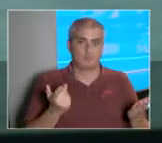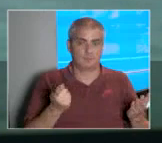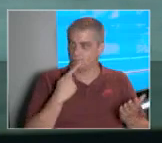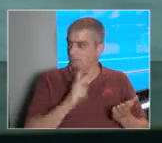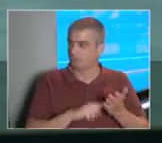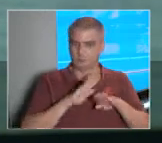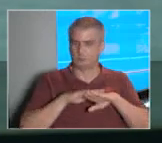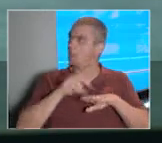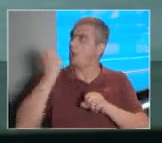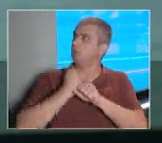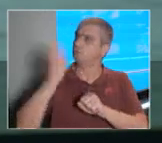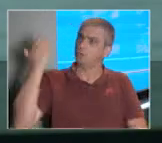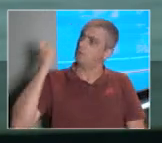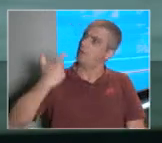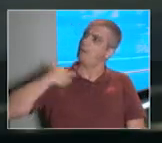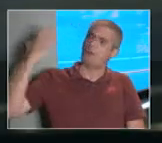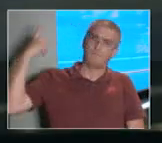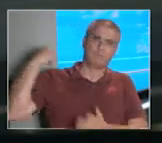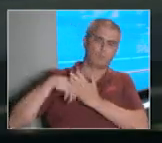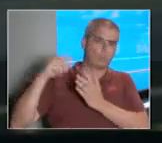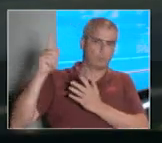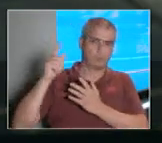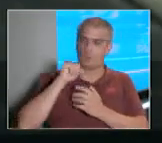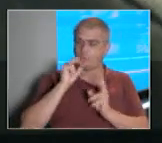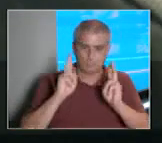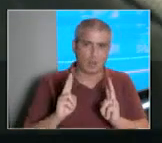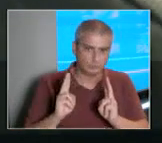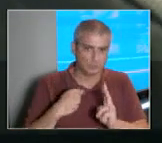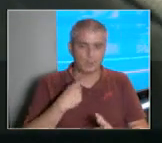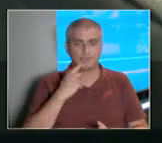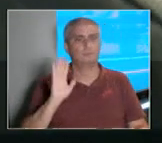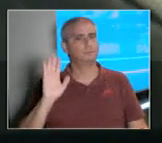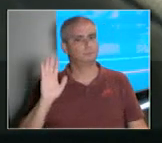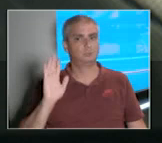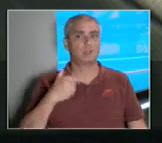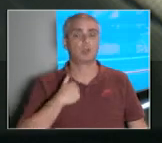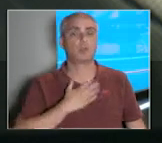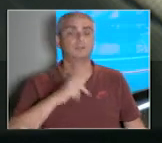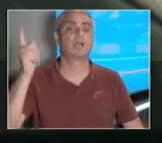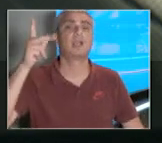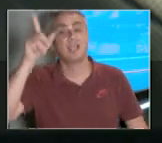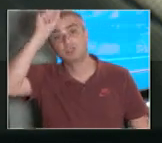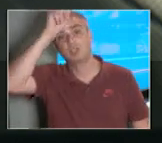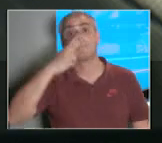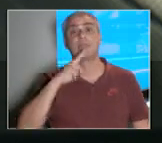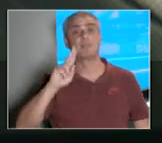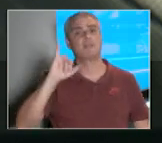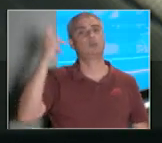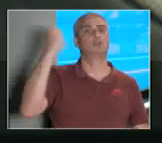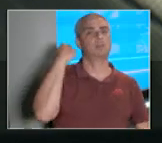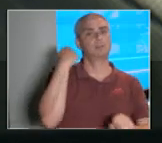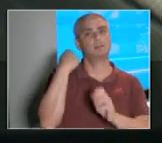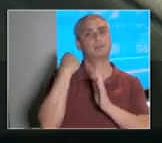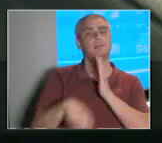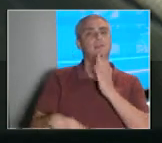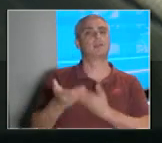בצדק ואמר, רגע, הם לא מילאו את חובתם ברכש גומלין, ורצה לעצור את העסקה. אני אמרתי, רבותיי, אני עכשיו רוצה התחייבות מהגרמנים שהם כן יעשו את